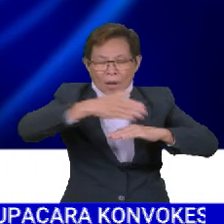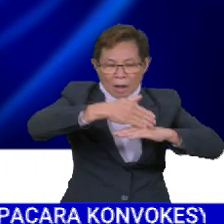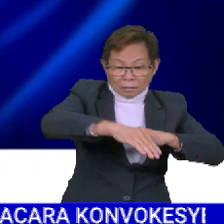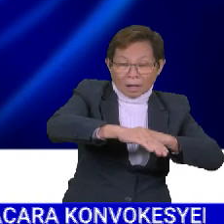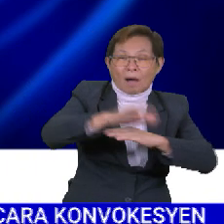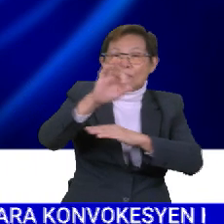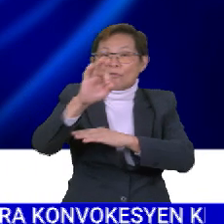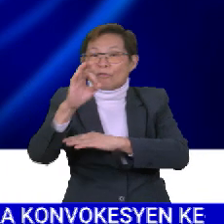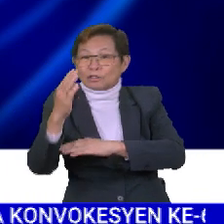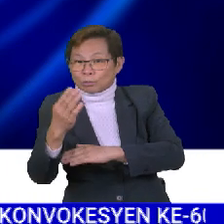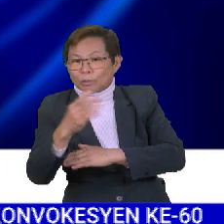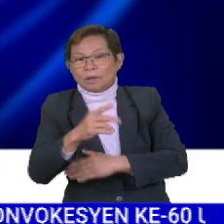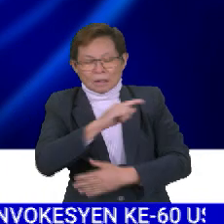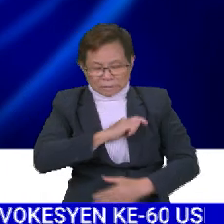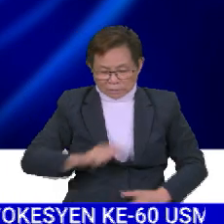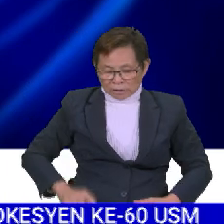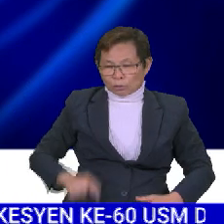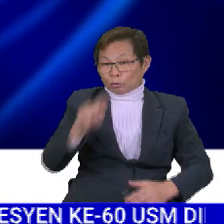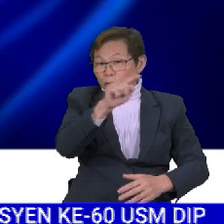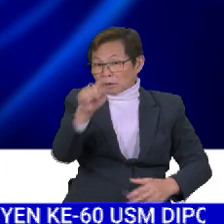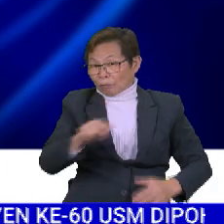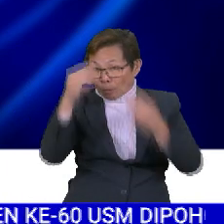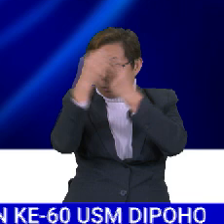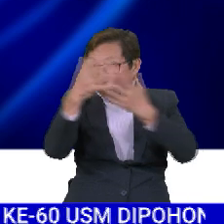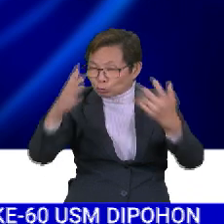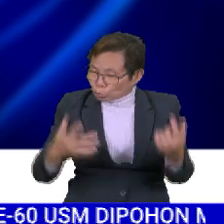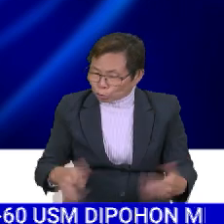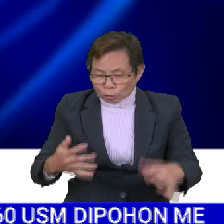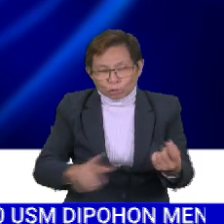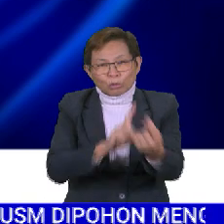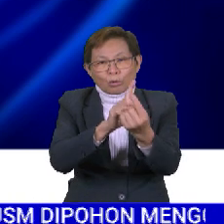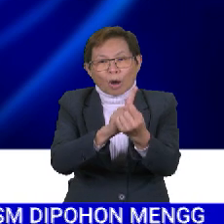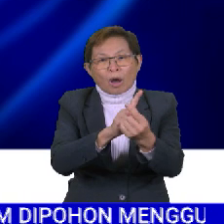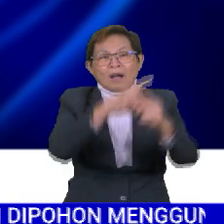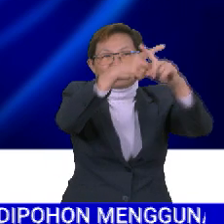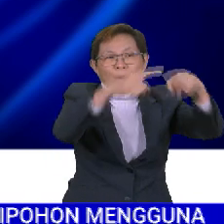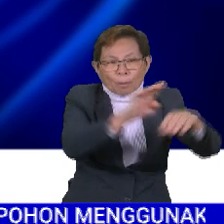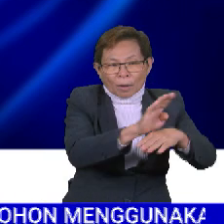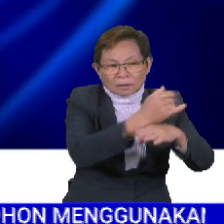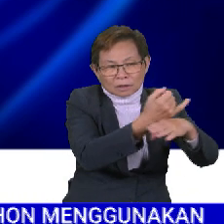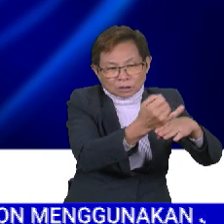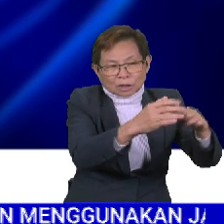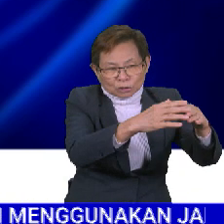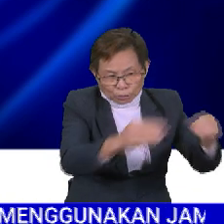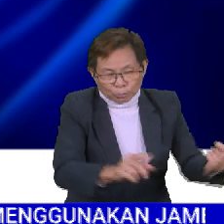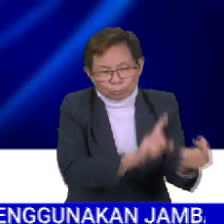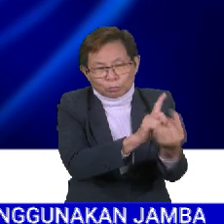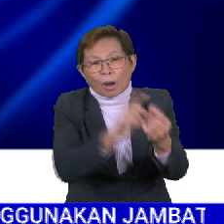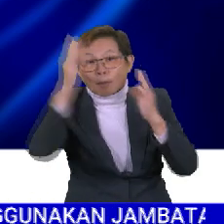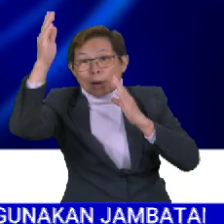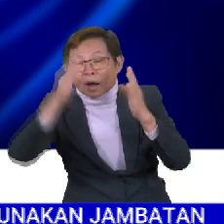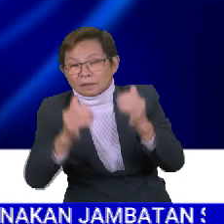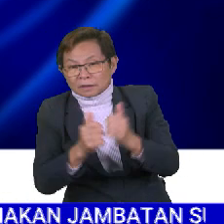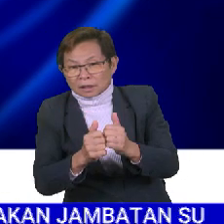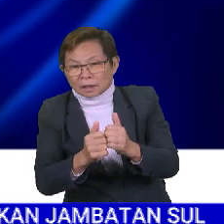Facebook Tengku Datuk Seri zafrul memaklumkan telah mengadakan pertemuan dengan dewan perdagangan dan industri jepun Malaysia